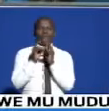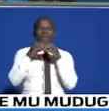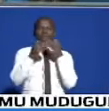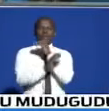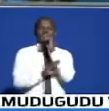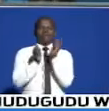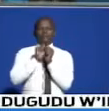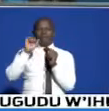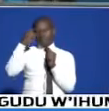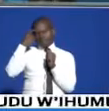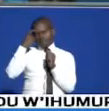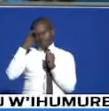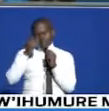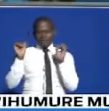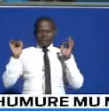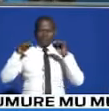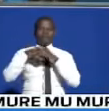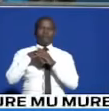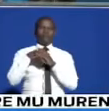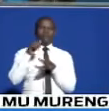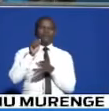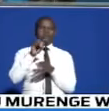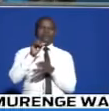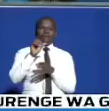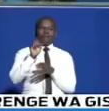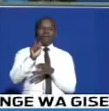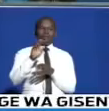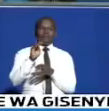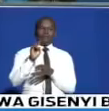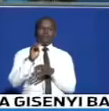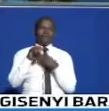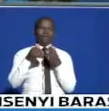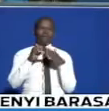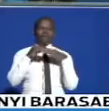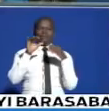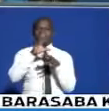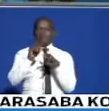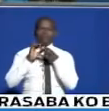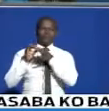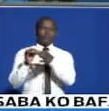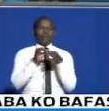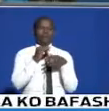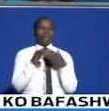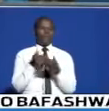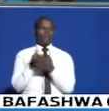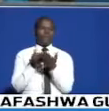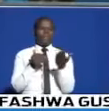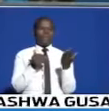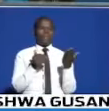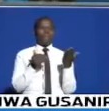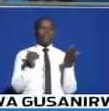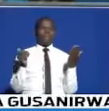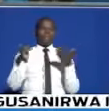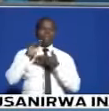b'igihugu na za guverinoma yateraniye i Addis Abeba inshingano zo kuyobora umuryango wa Afrika yunze ubumwe.